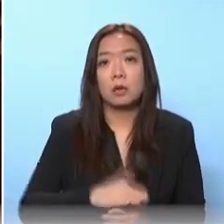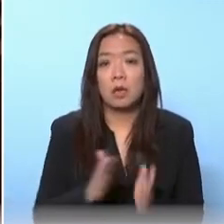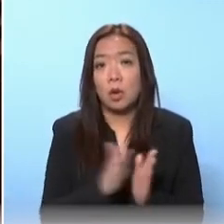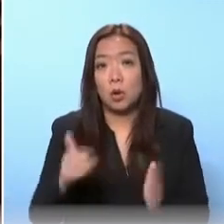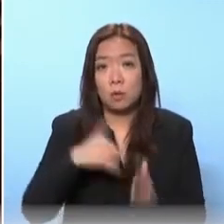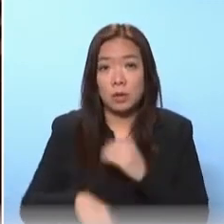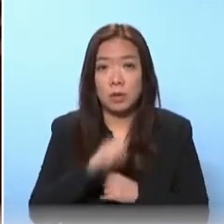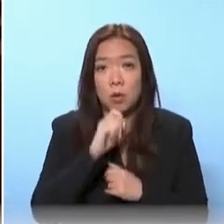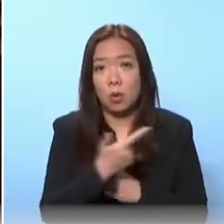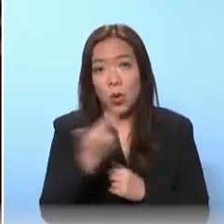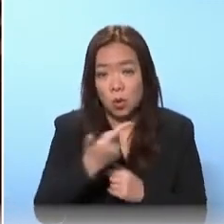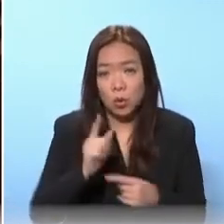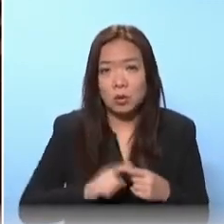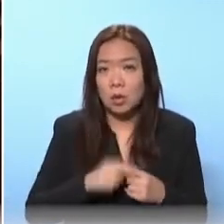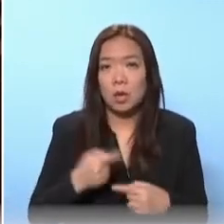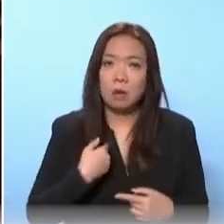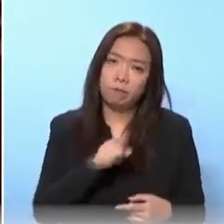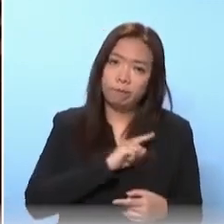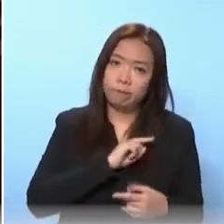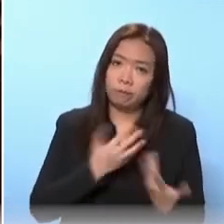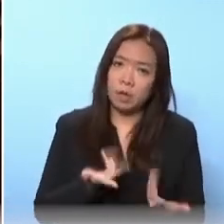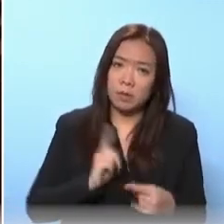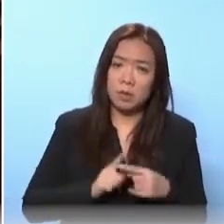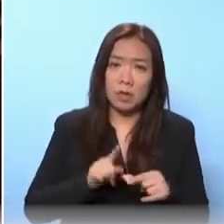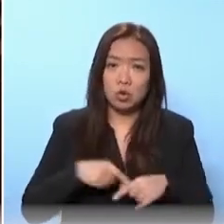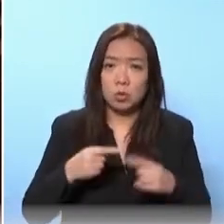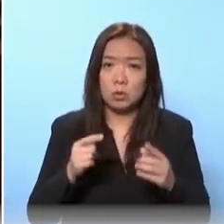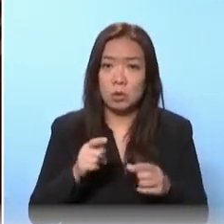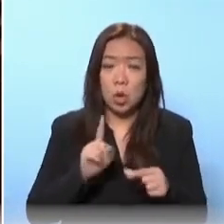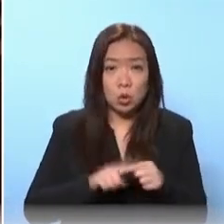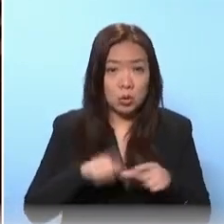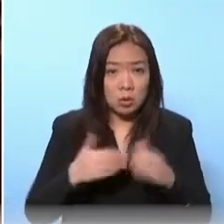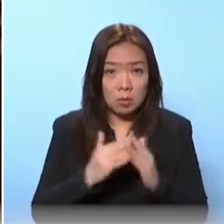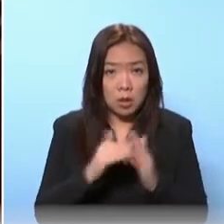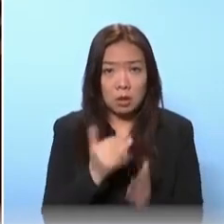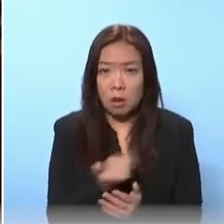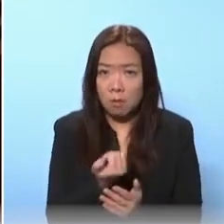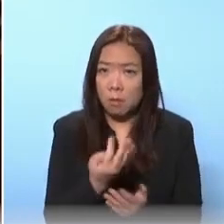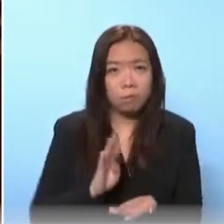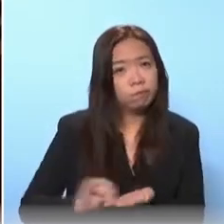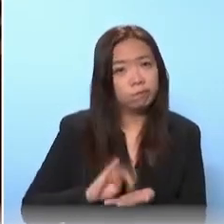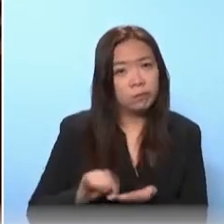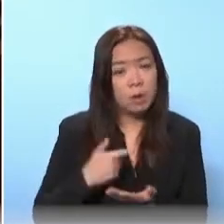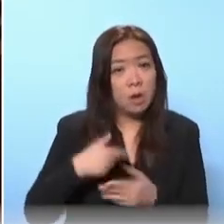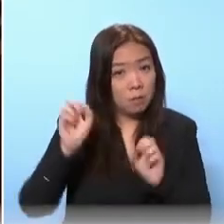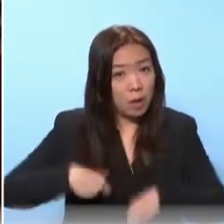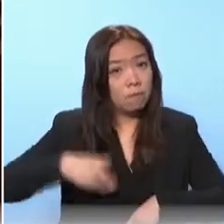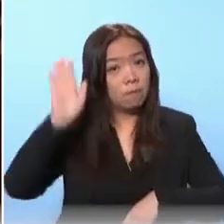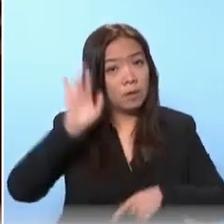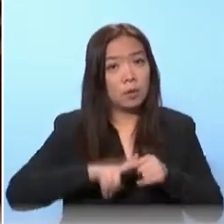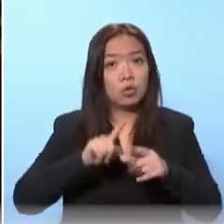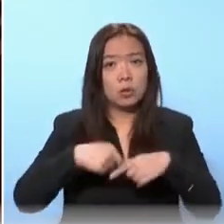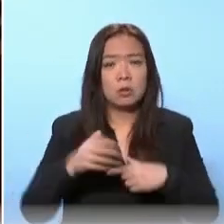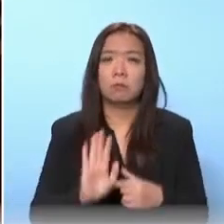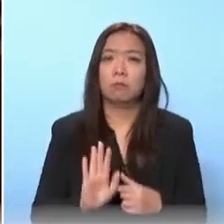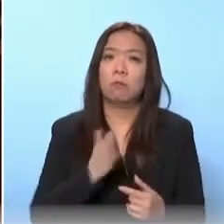中，很多都是不清楚自己究竟算不算中產呢，亦都不敢承認自己是中產，但是又相信